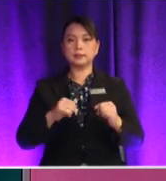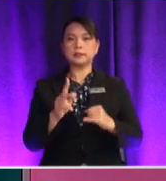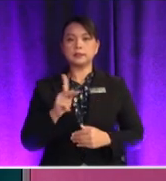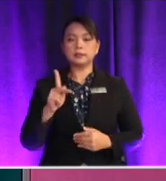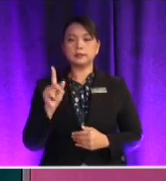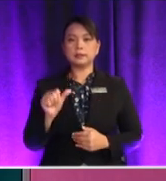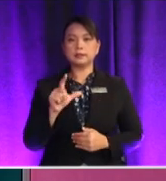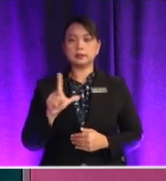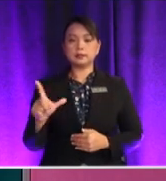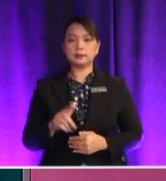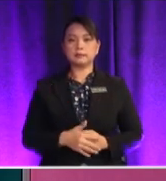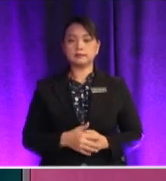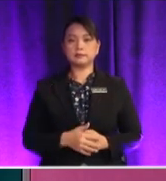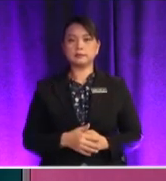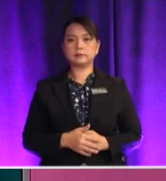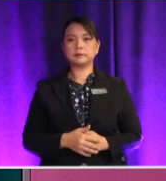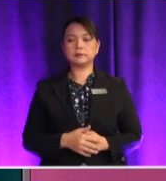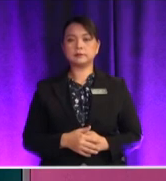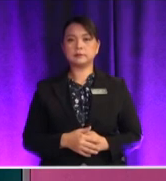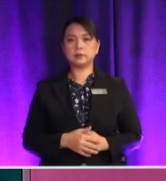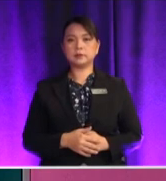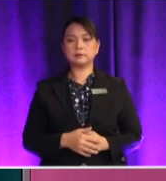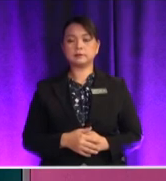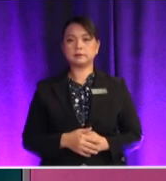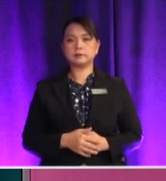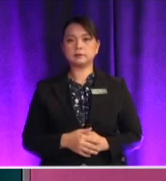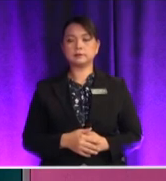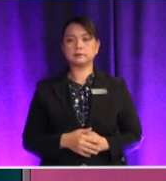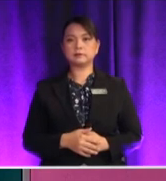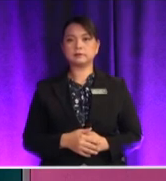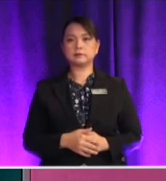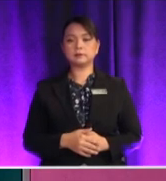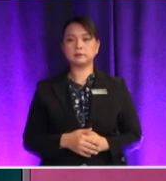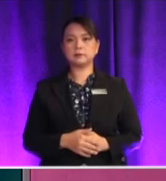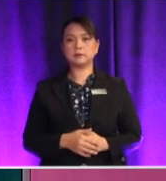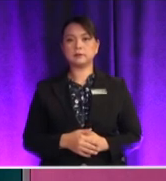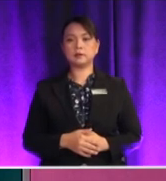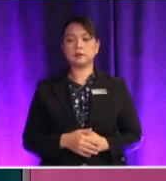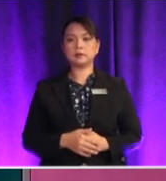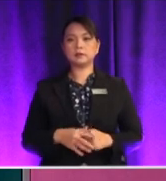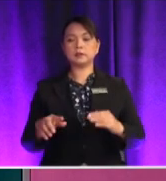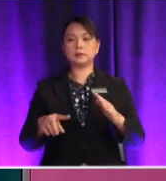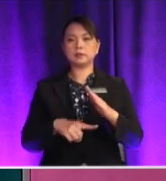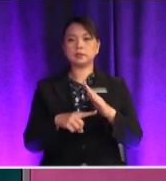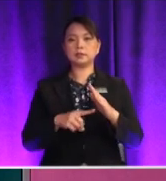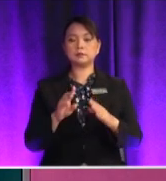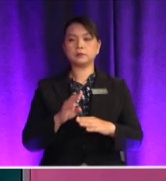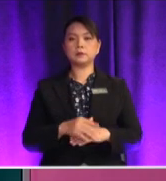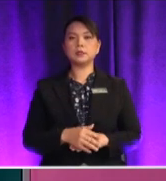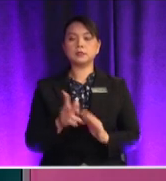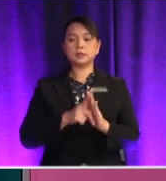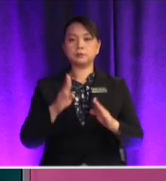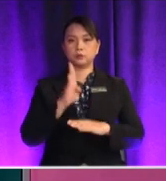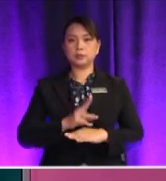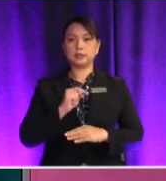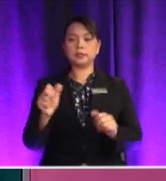memartabatkan dasar kebudayaan kebangsaan. Macam mana pihak kerajaan memartabatkan dasar kebudayaan kerajaan ini